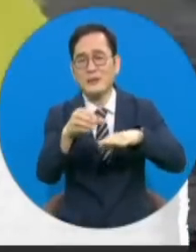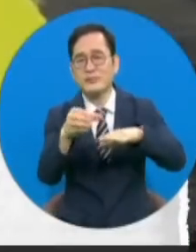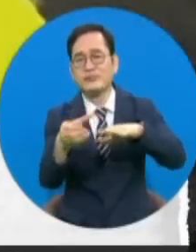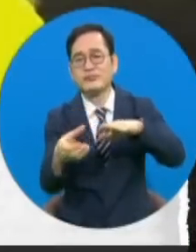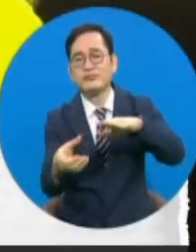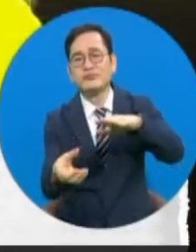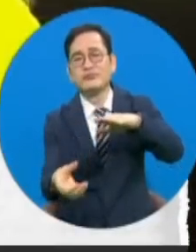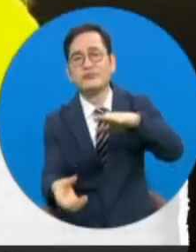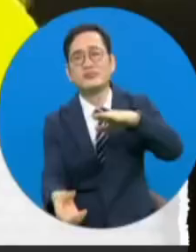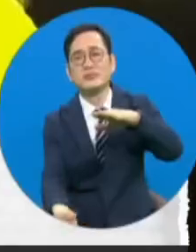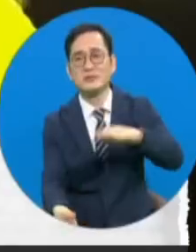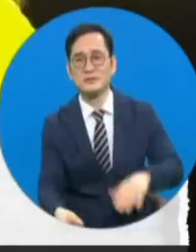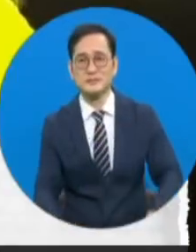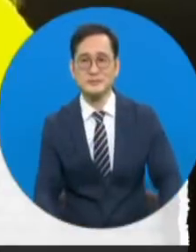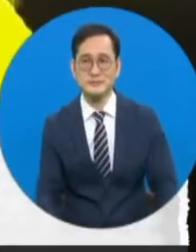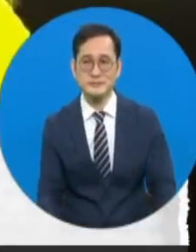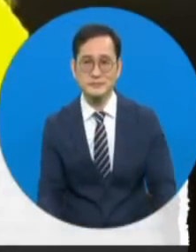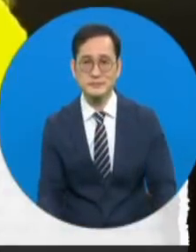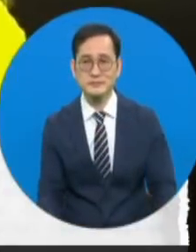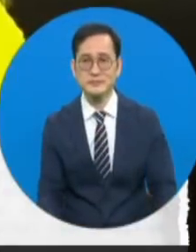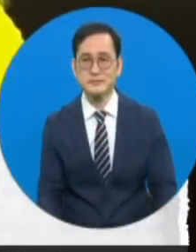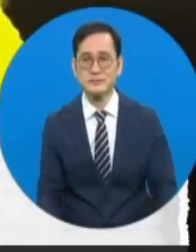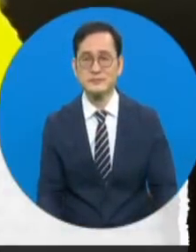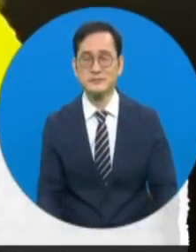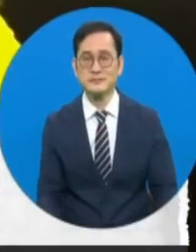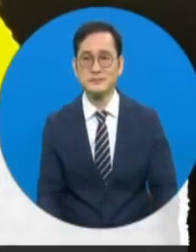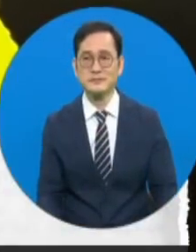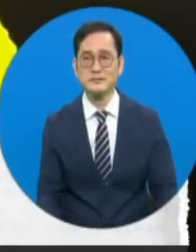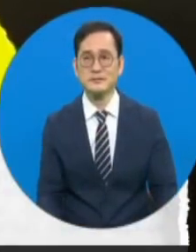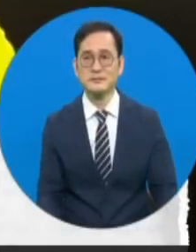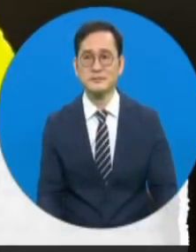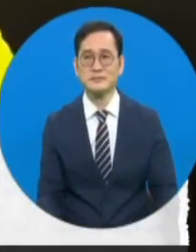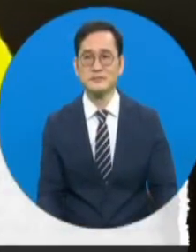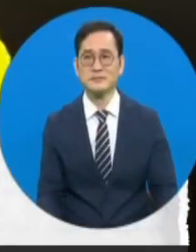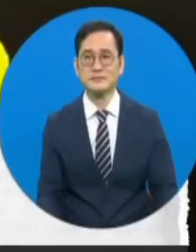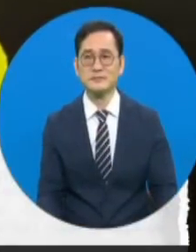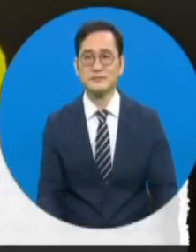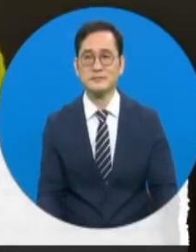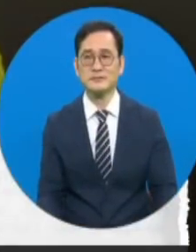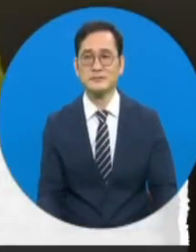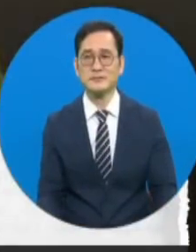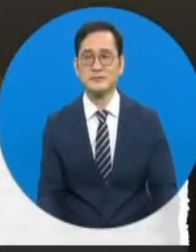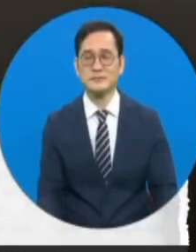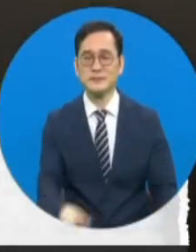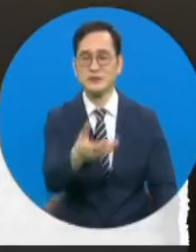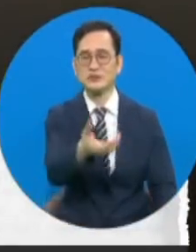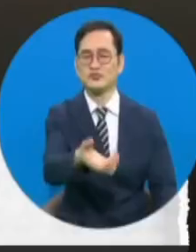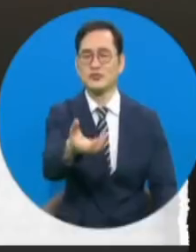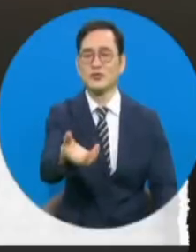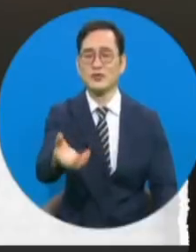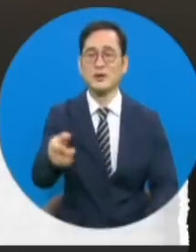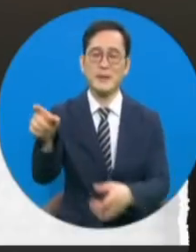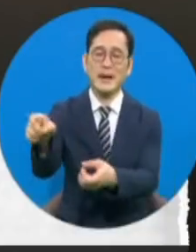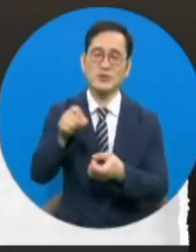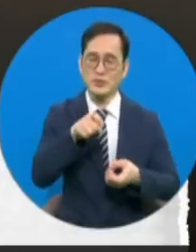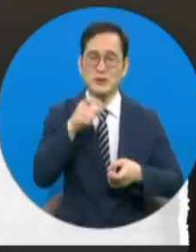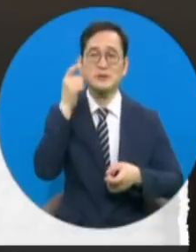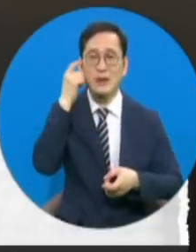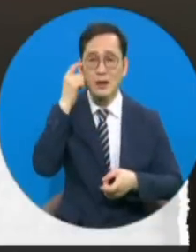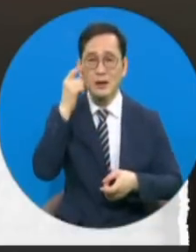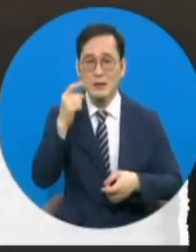첫날 봤을 때 물 바깥으로 나온 것은 굉장히 크지가 않았기 때문에 손쉽게 인양이 될 거라고 구조가 될 거라고